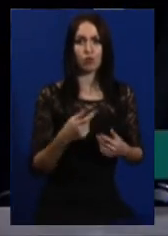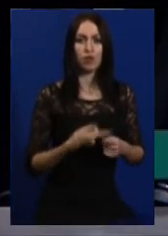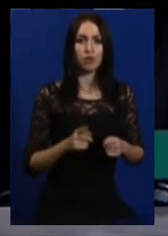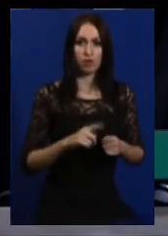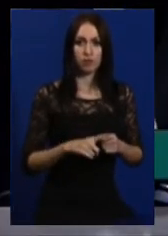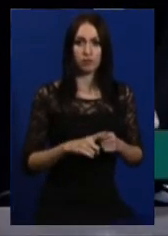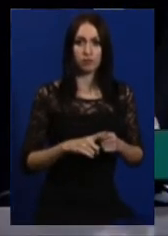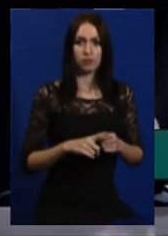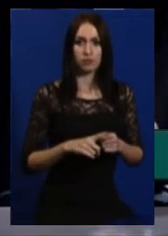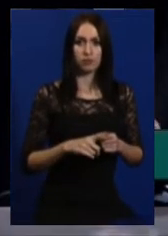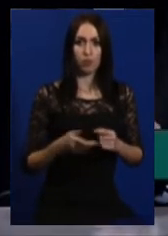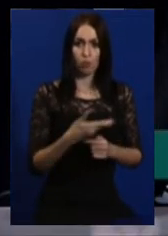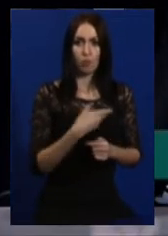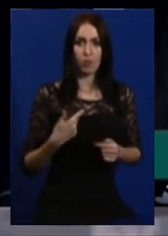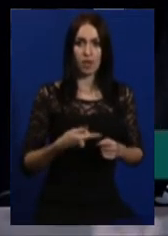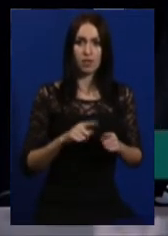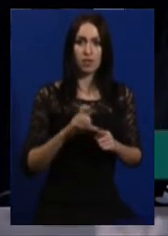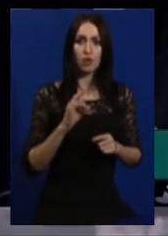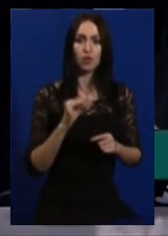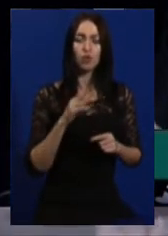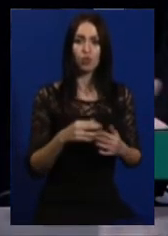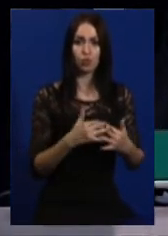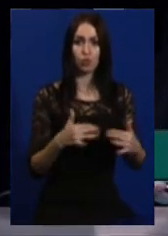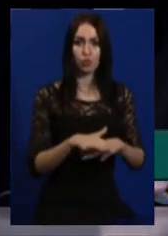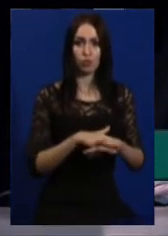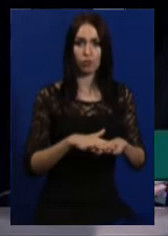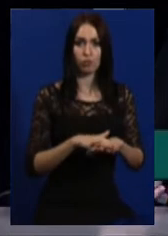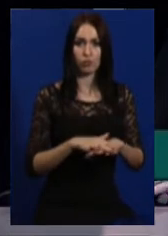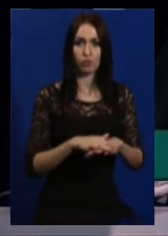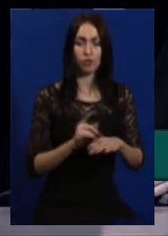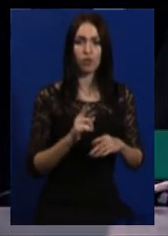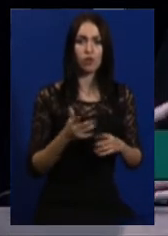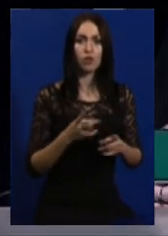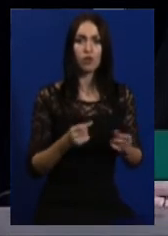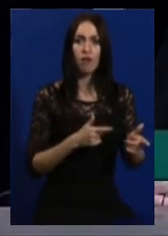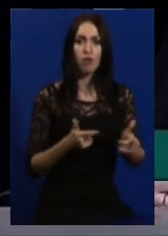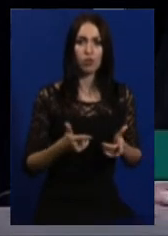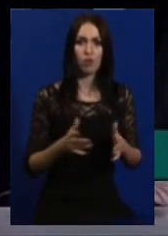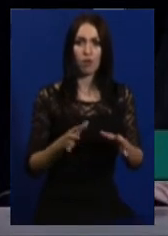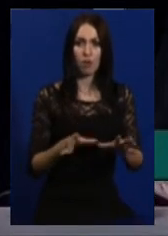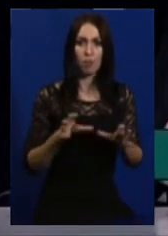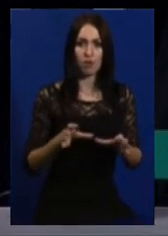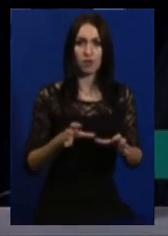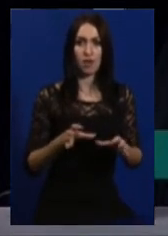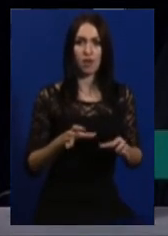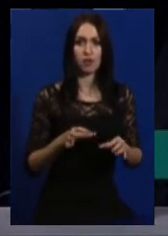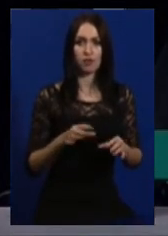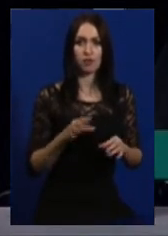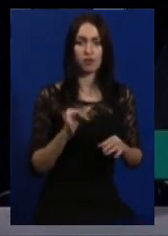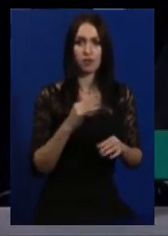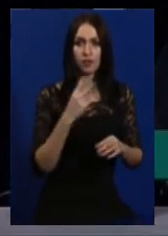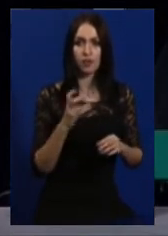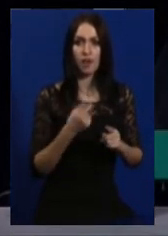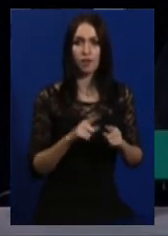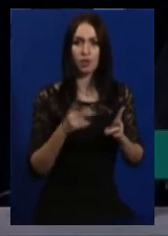вот мы это социум вот этот чувствую не готовы их принять включить не фиксироваться на этой